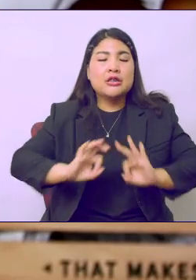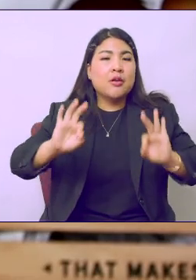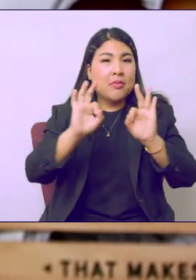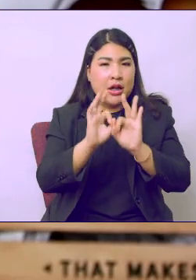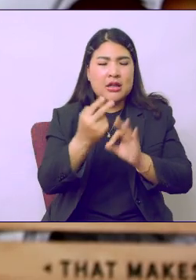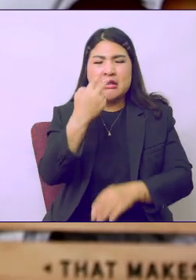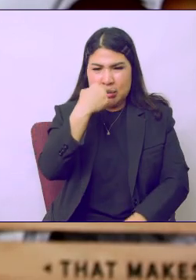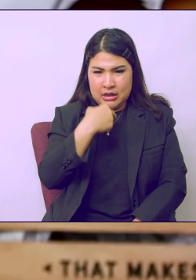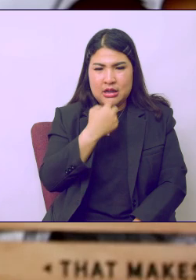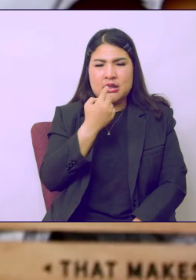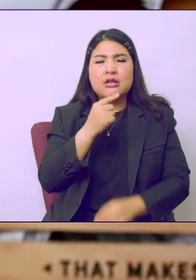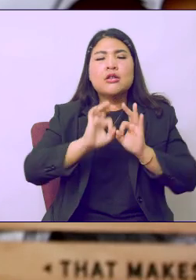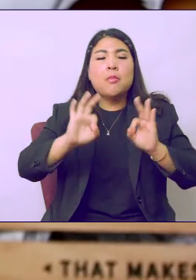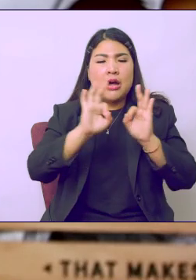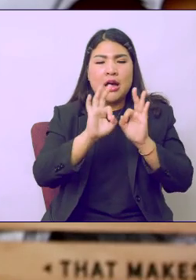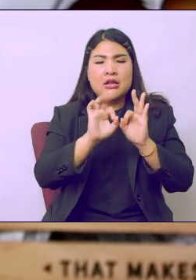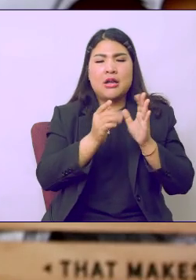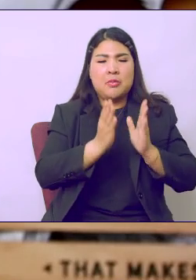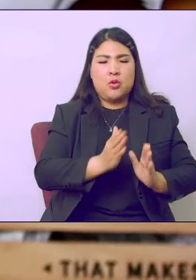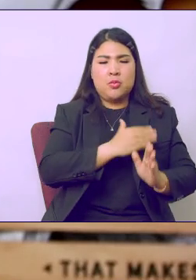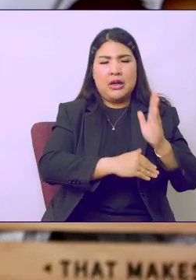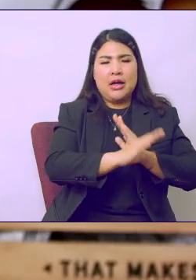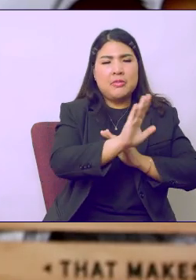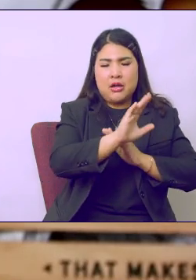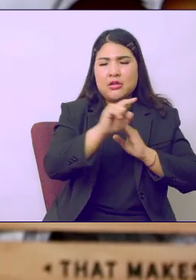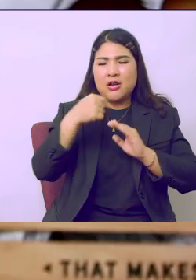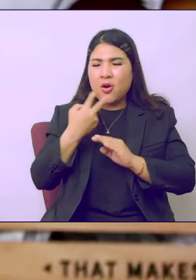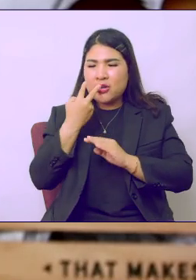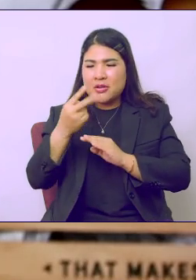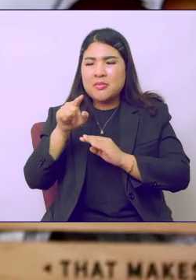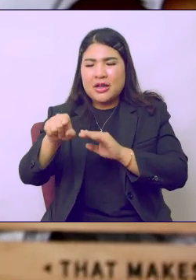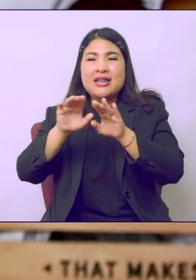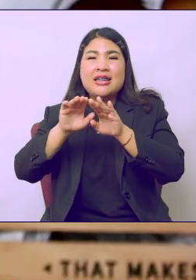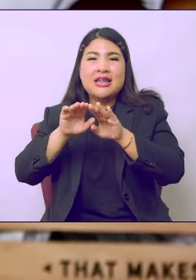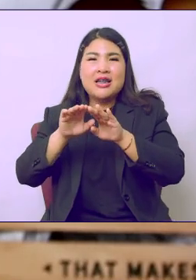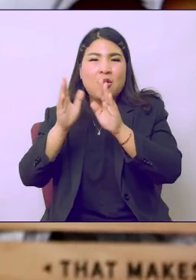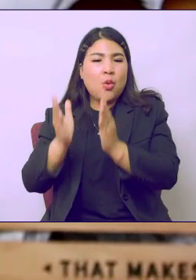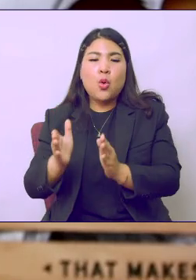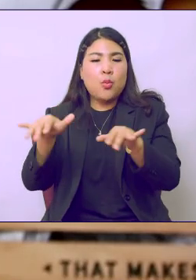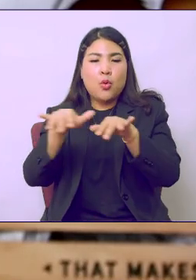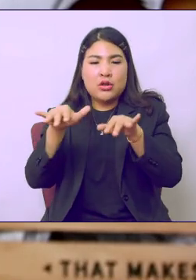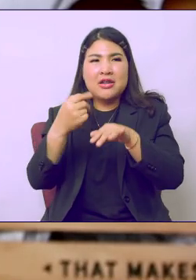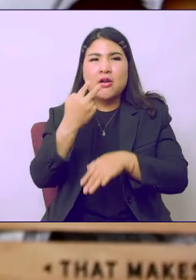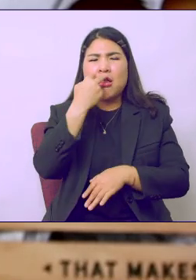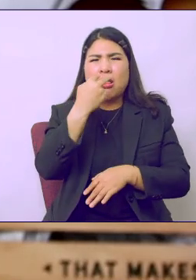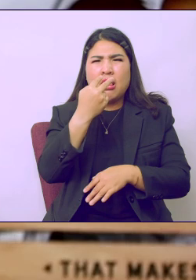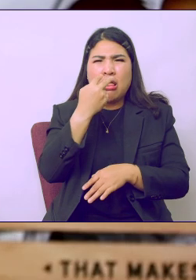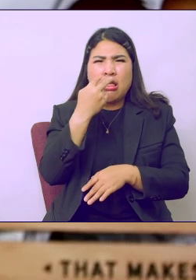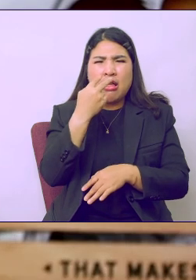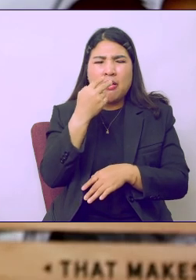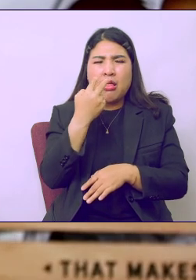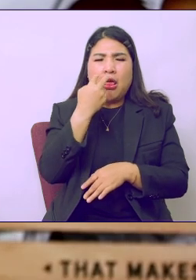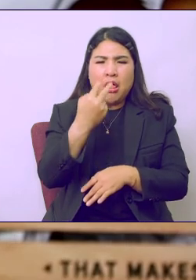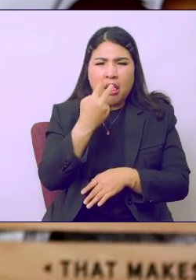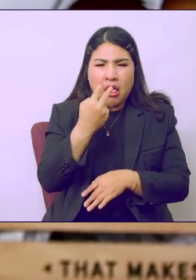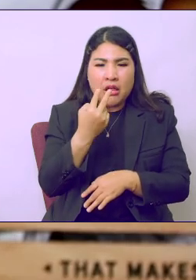เนี่ยไม่ต้องน้องที่เป็นเด็กพิเศษ่ะฮะคนปกติเราก็หายใจสั้นลงนะครับพอหายใจสั้นลงเกิดอะไรขึ้นครับเกิดภาวะ